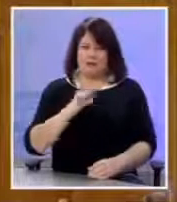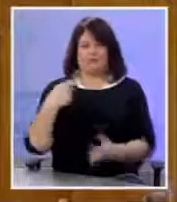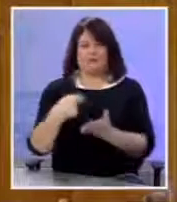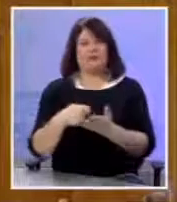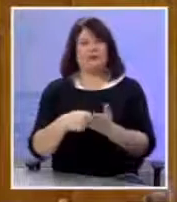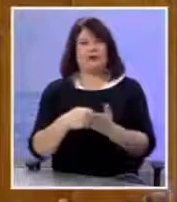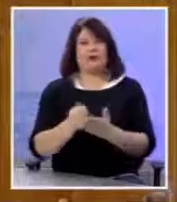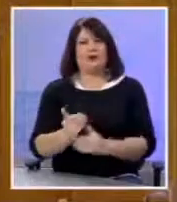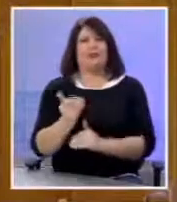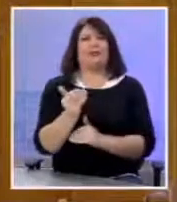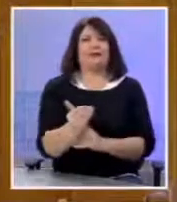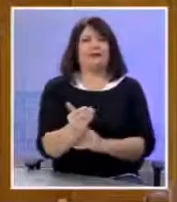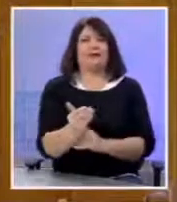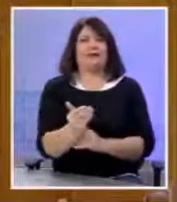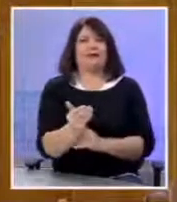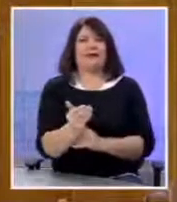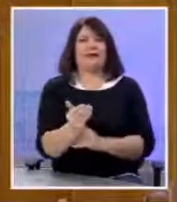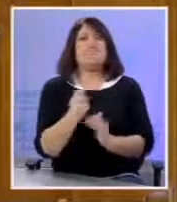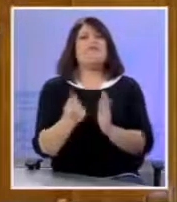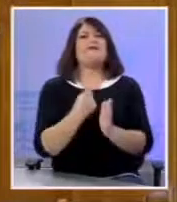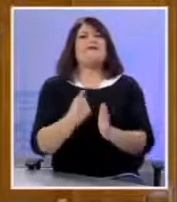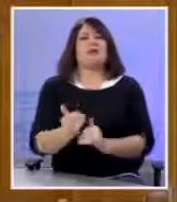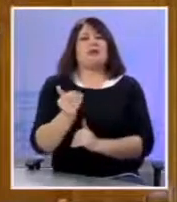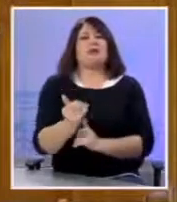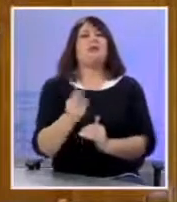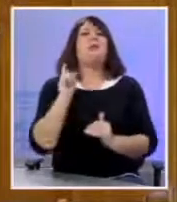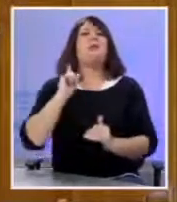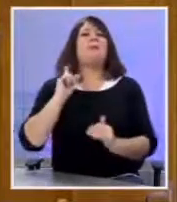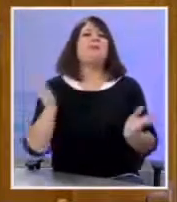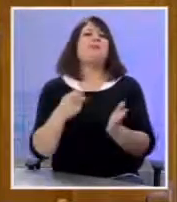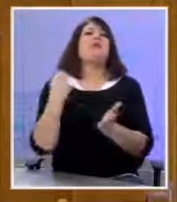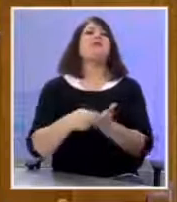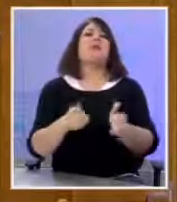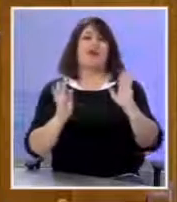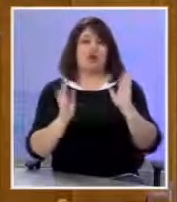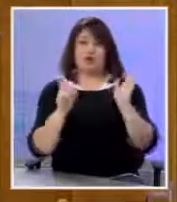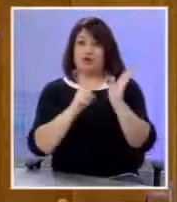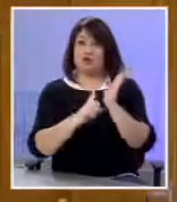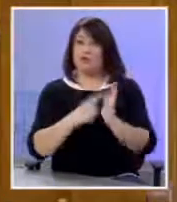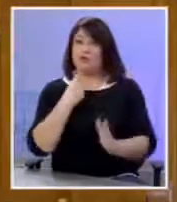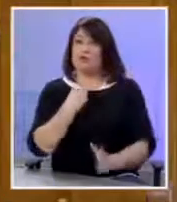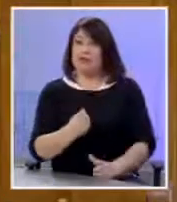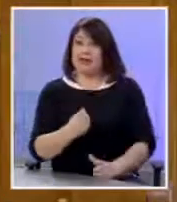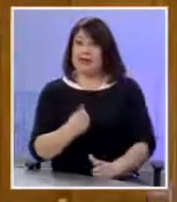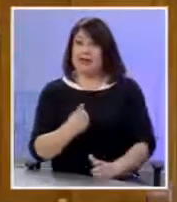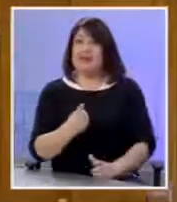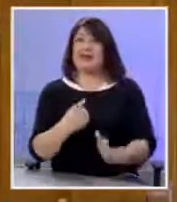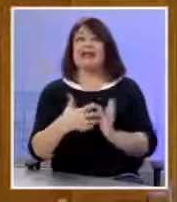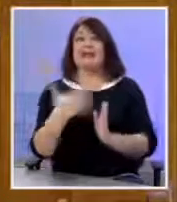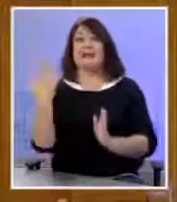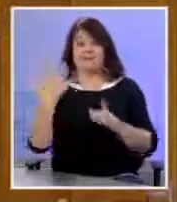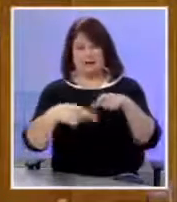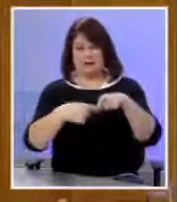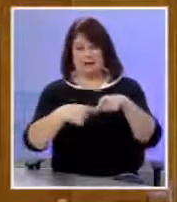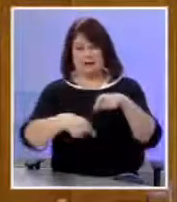να καθυστερεί στην αποπληρωμή μιας οφειλής. Από τον νόμο ορίζεται ότι από 15/12 έως